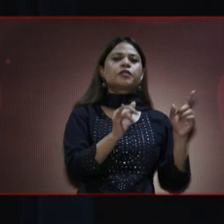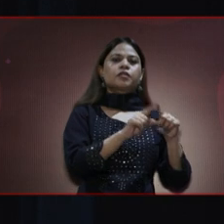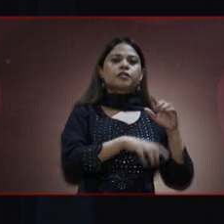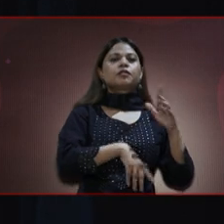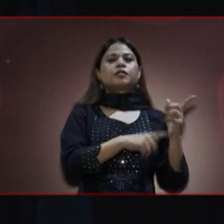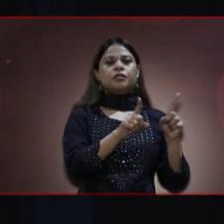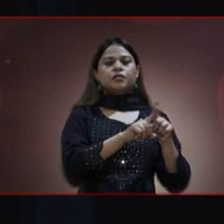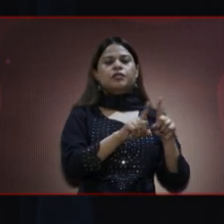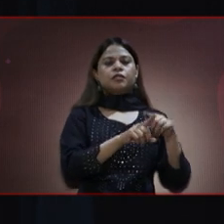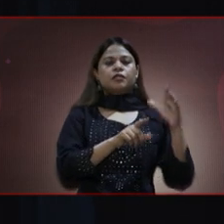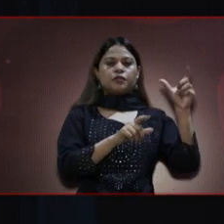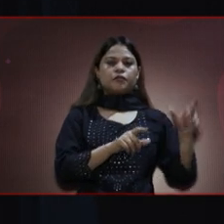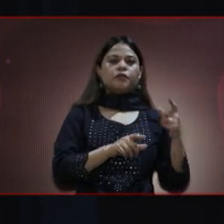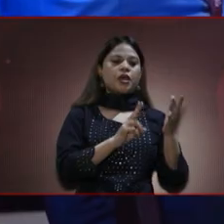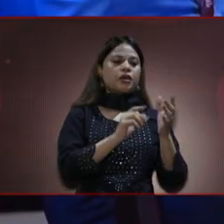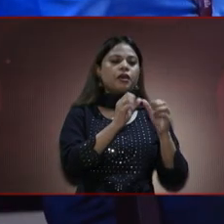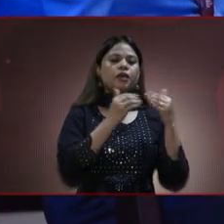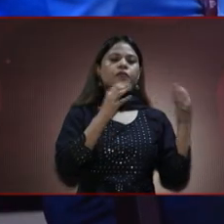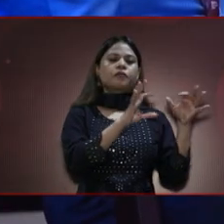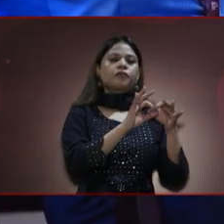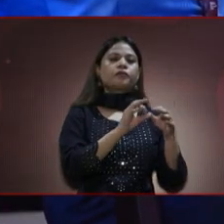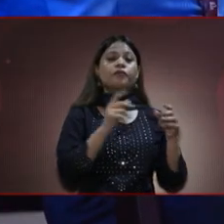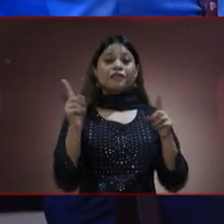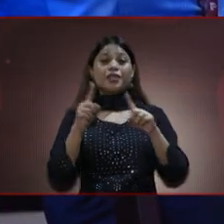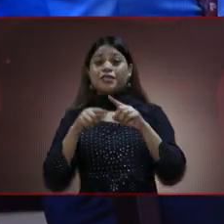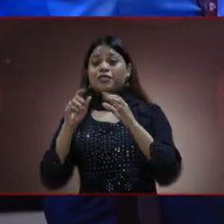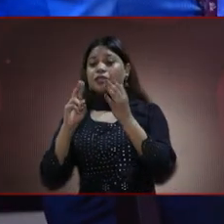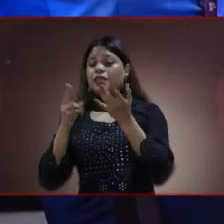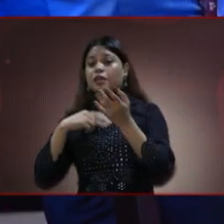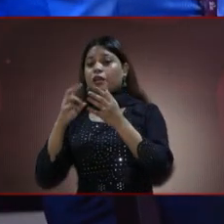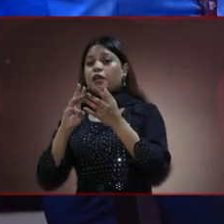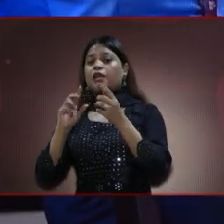मूलतः, और इन्होंने कहा, दोनों अमन ने कहा कि